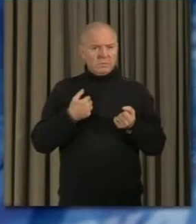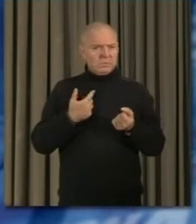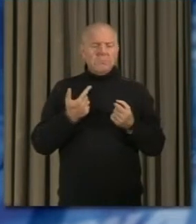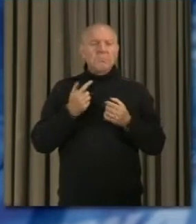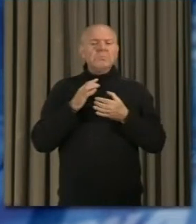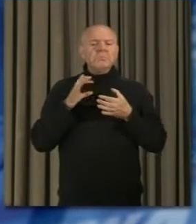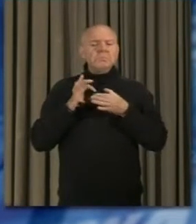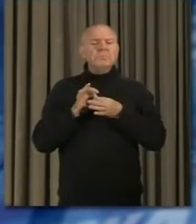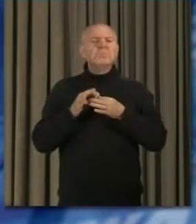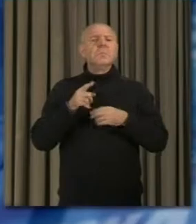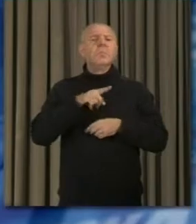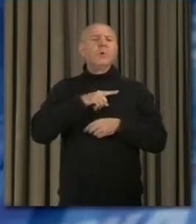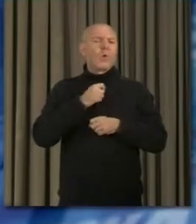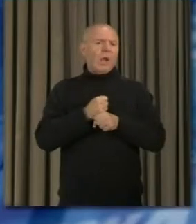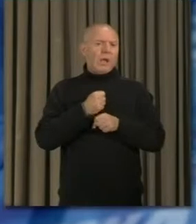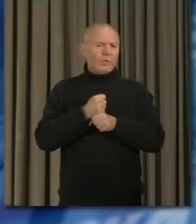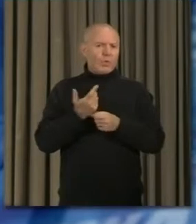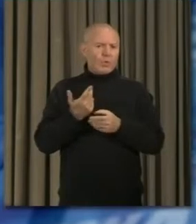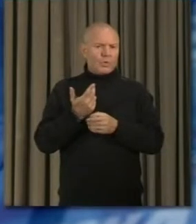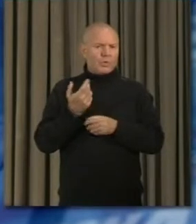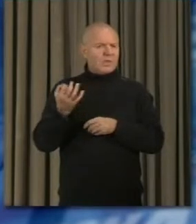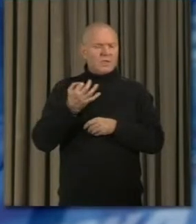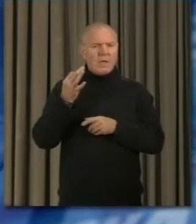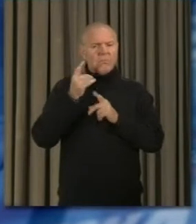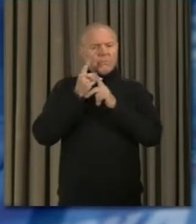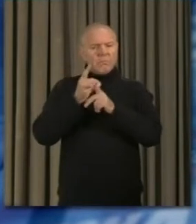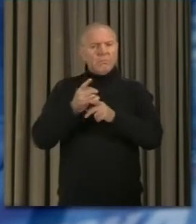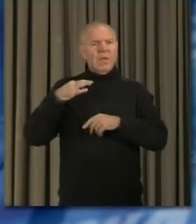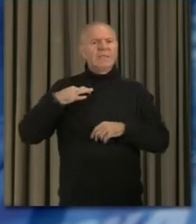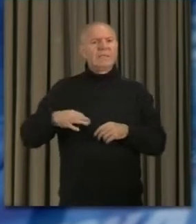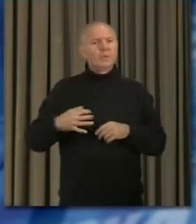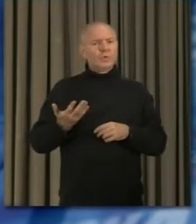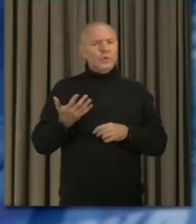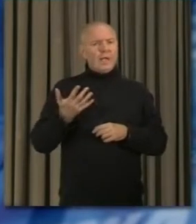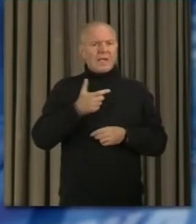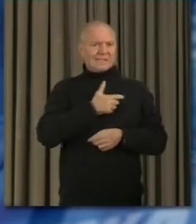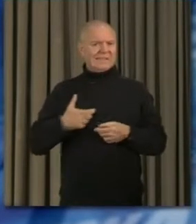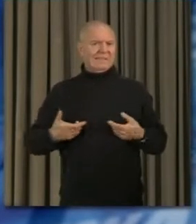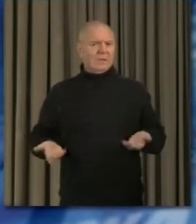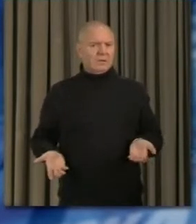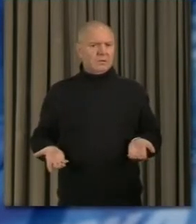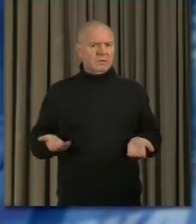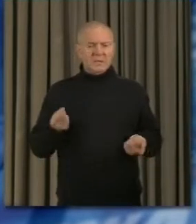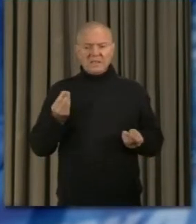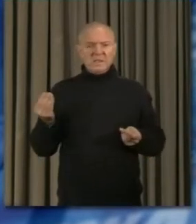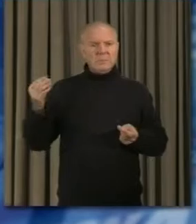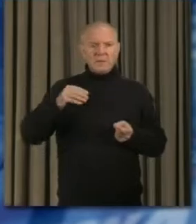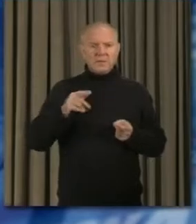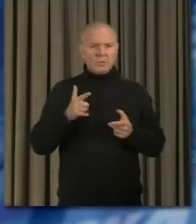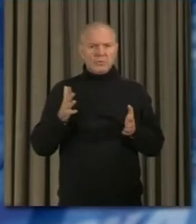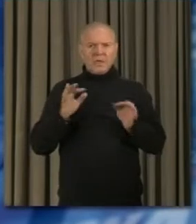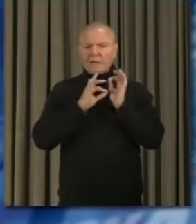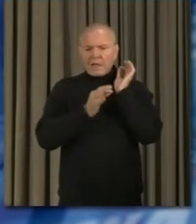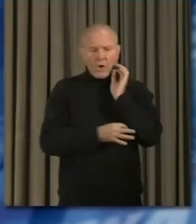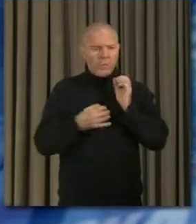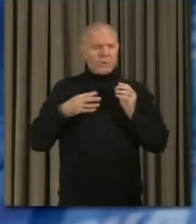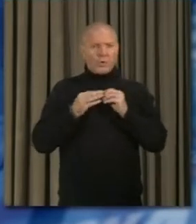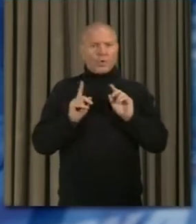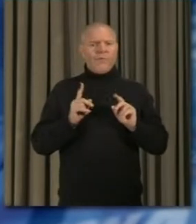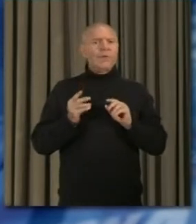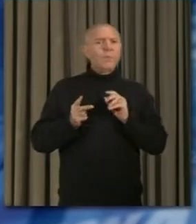legato sempre a uscite motivate da impegni istituzionali. Non mi è stata infatti contestata nessuna spesa aggiuntiva per chilometri che non dovevano